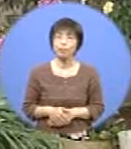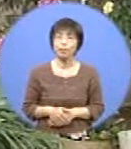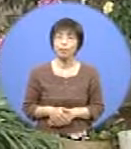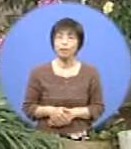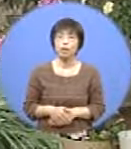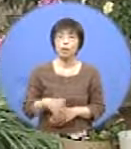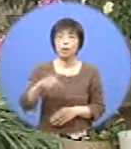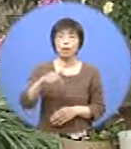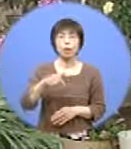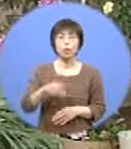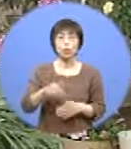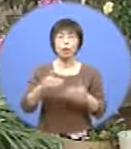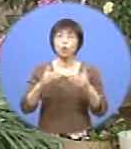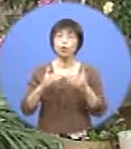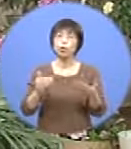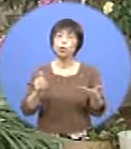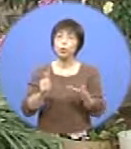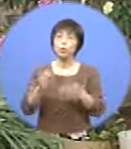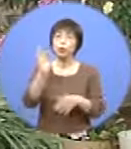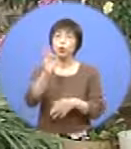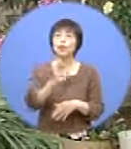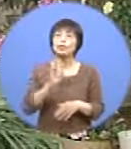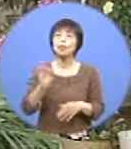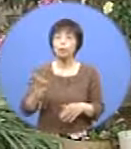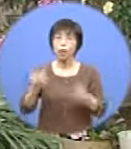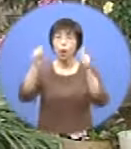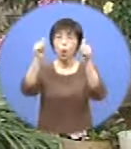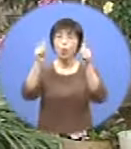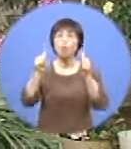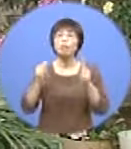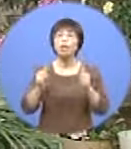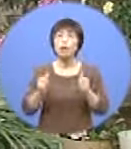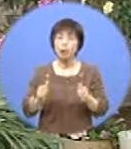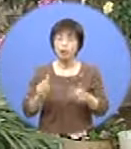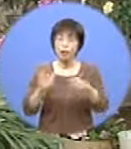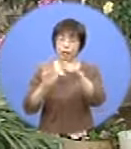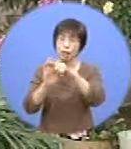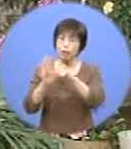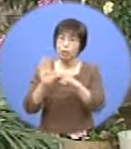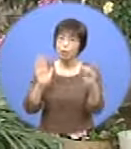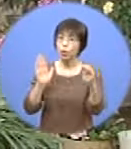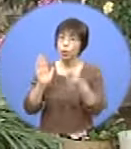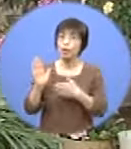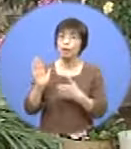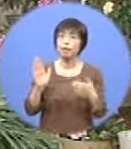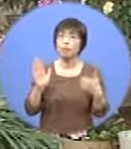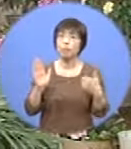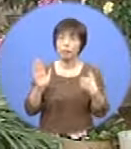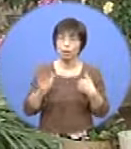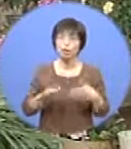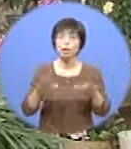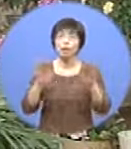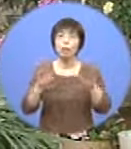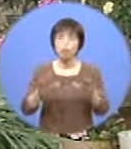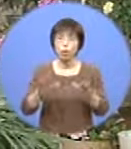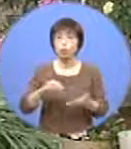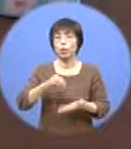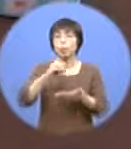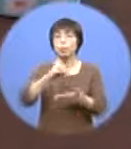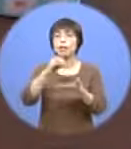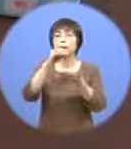プレミア和歌山推奨品はホームページで商品リストをご覧いただけます。それでは今週のプレゼント